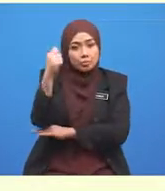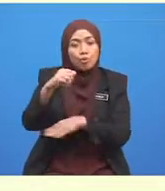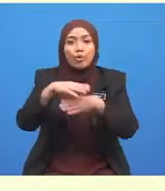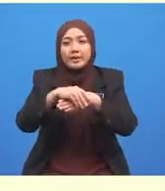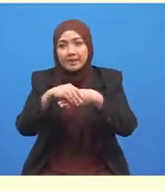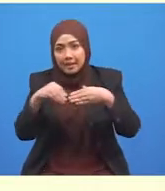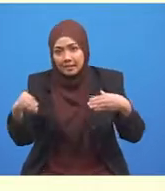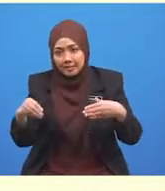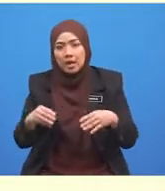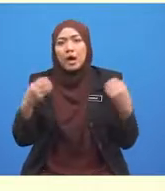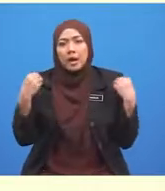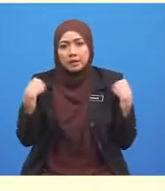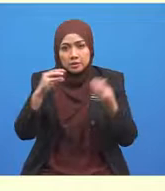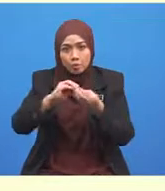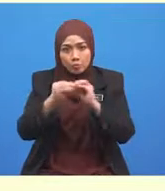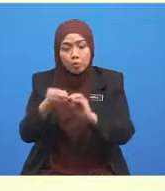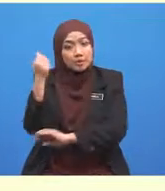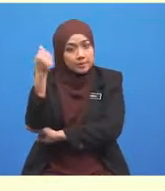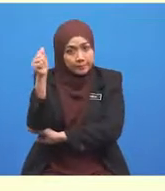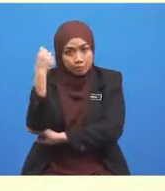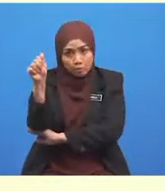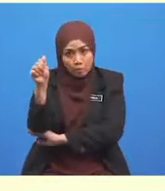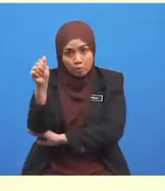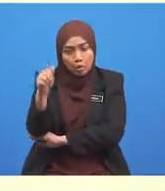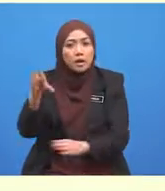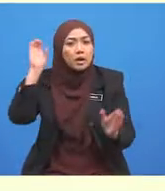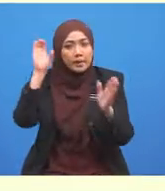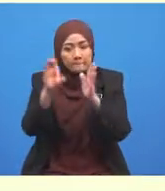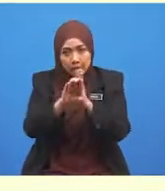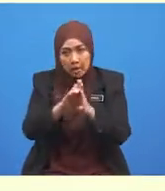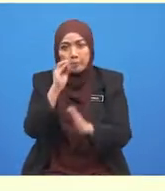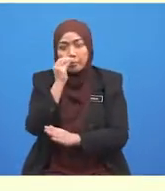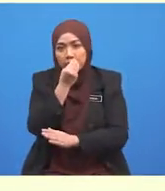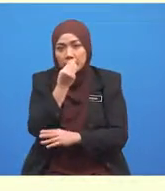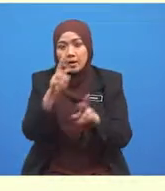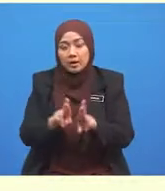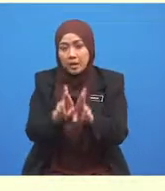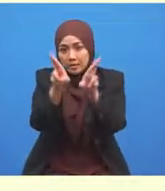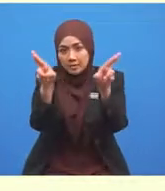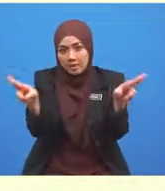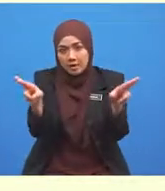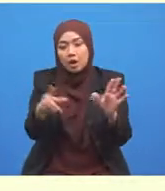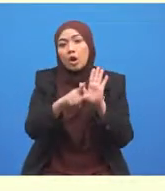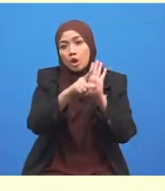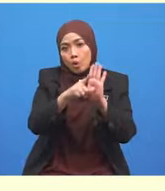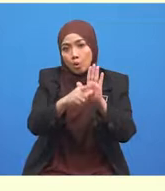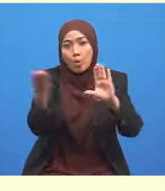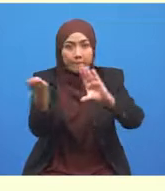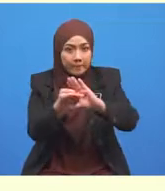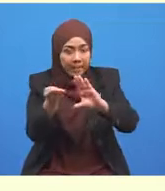mempunyai nombor 10, gambar bunga raya, logo Bank